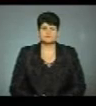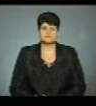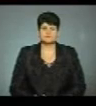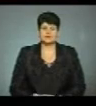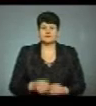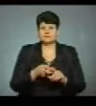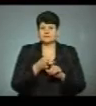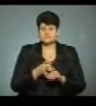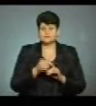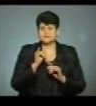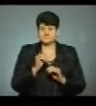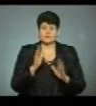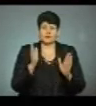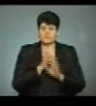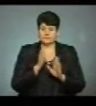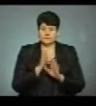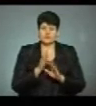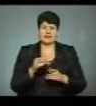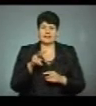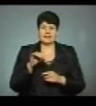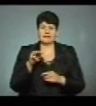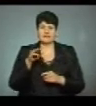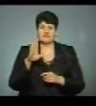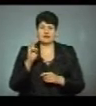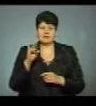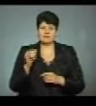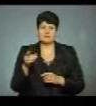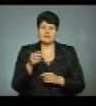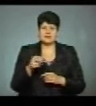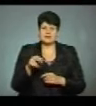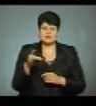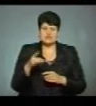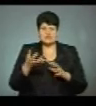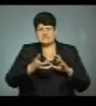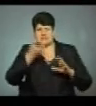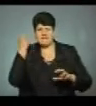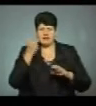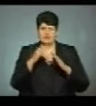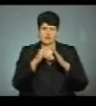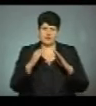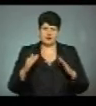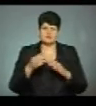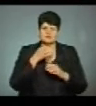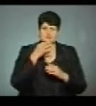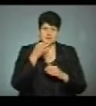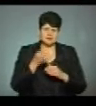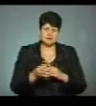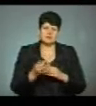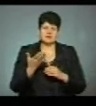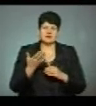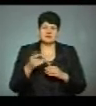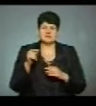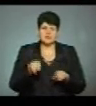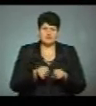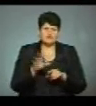Через негоду на Підгаєтчині в селі Литвинів у школі зірвало частину даху. Про це повідомив речник пожежно-рятувальної служби області Сергій Данілін.